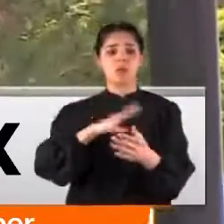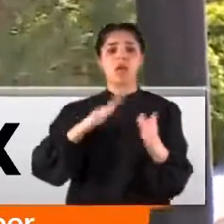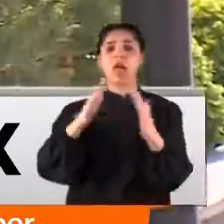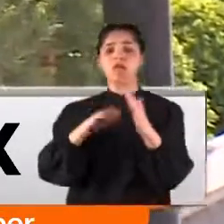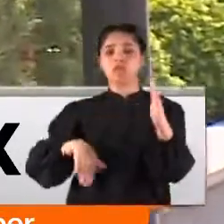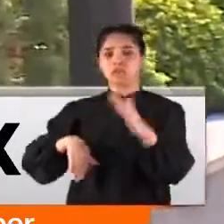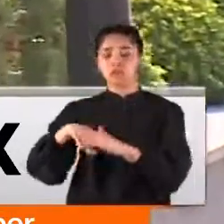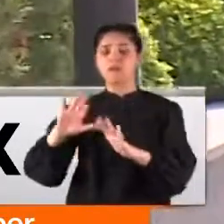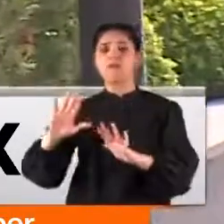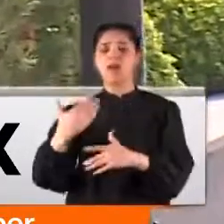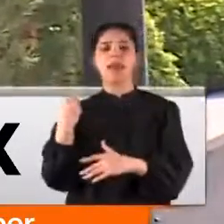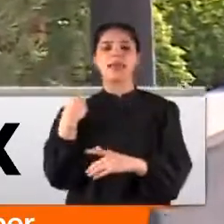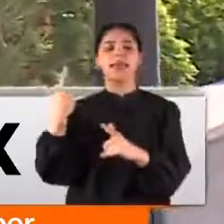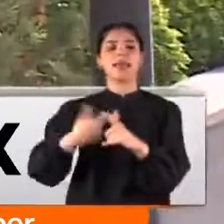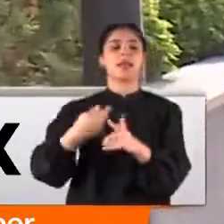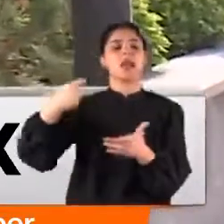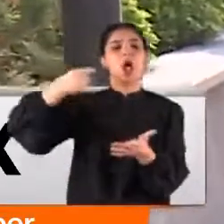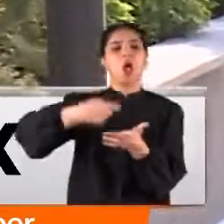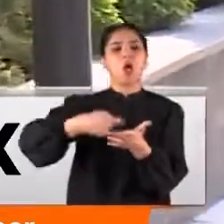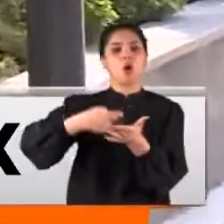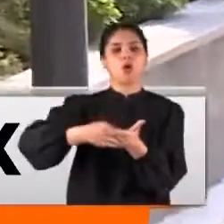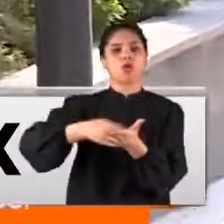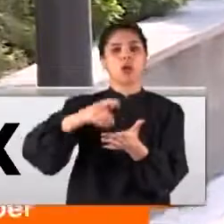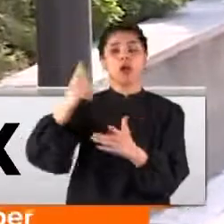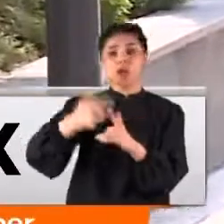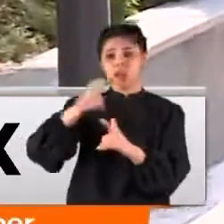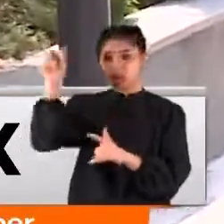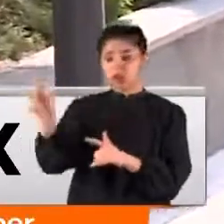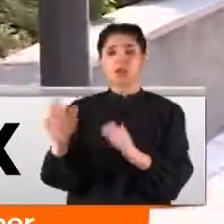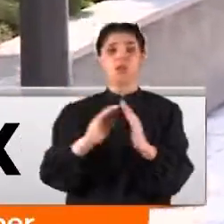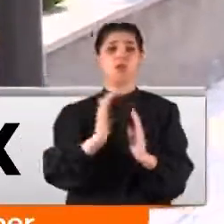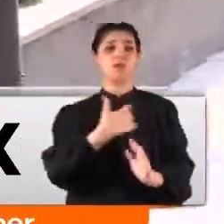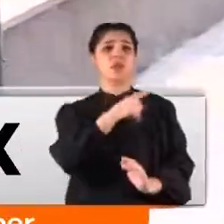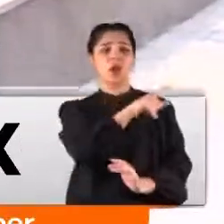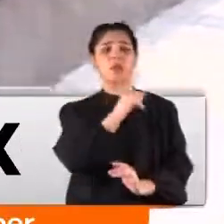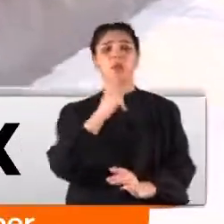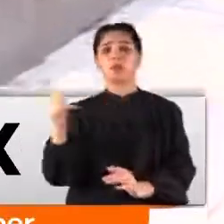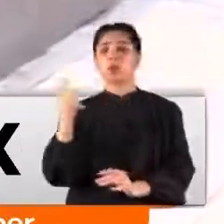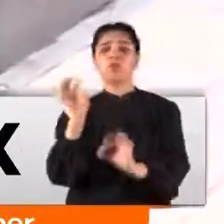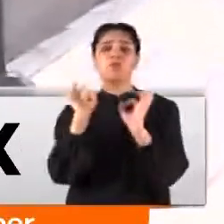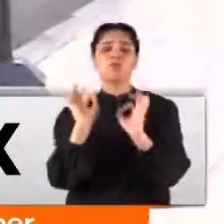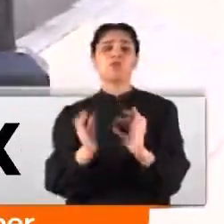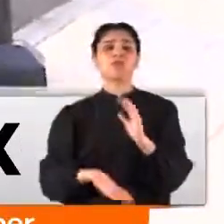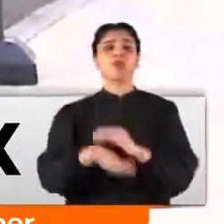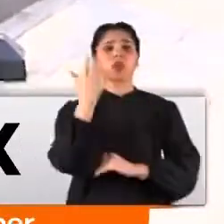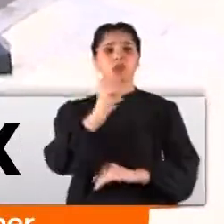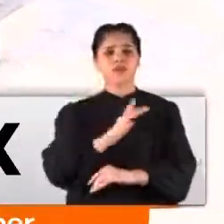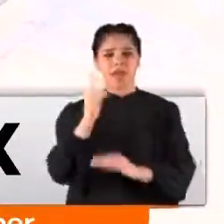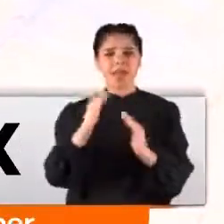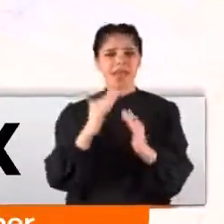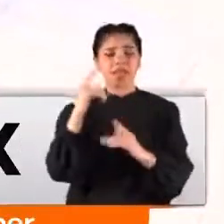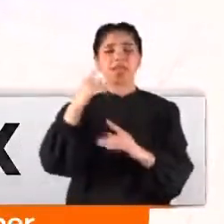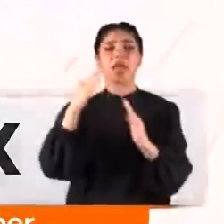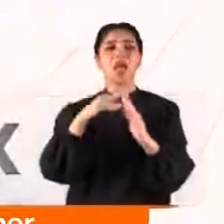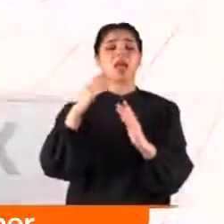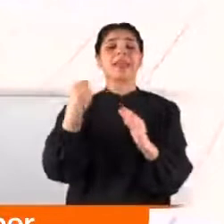çık ya da yeni kirayı öde. Son aylarda kiracılar ev sahiplerinden bu sözü sıkça duyar oldu. Hatta birçoğu yeni ev bile